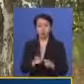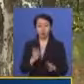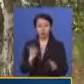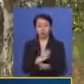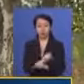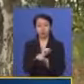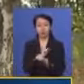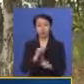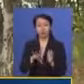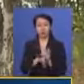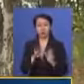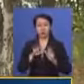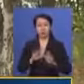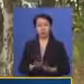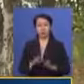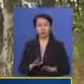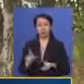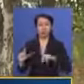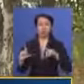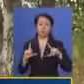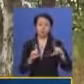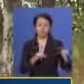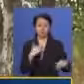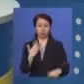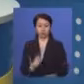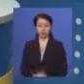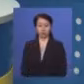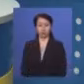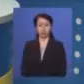Я выбираю локацию, мы выезжаем туда.